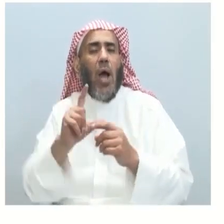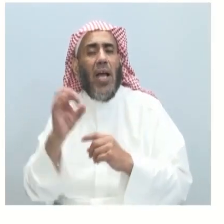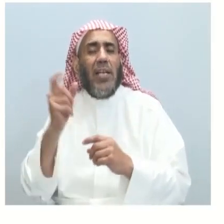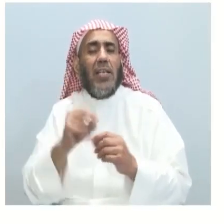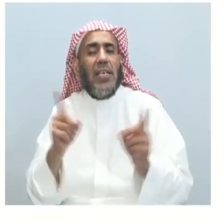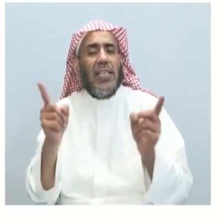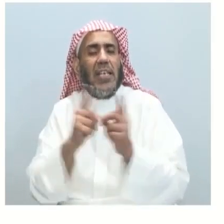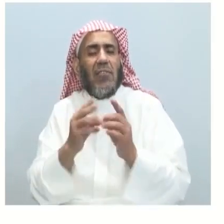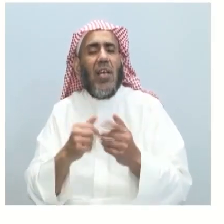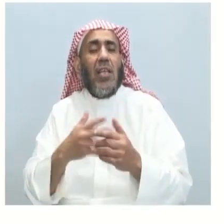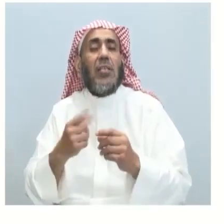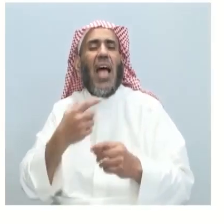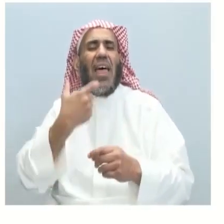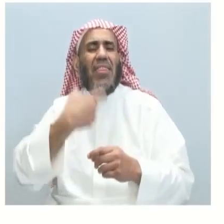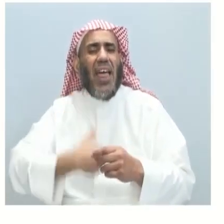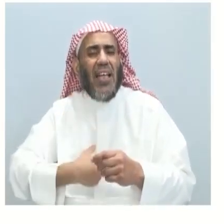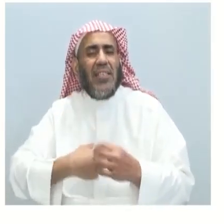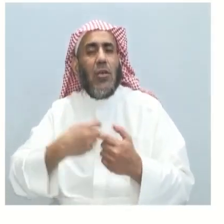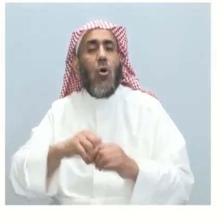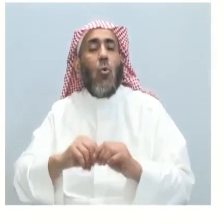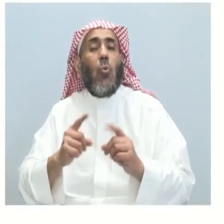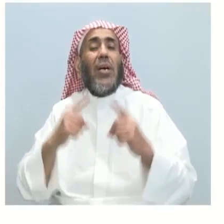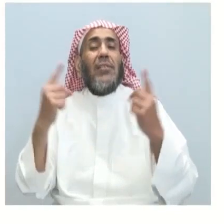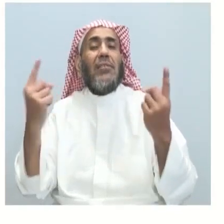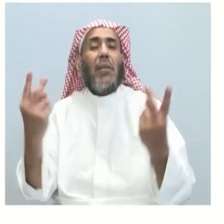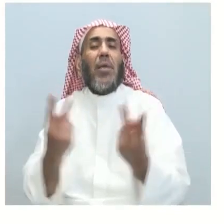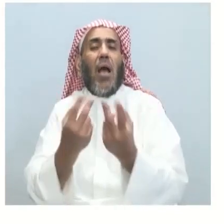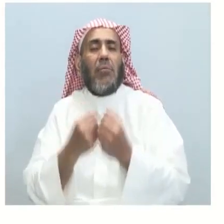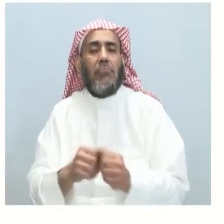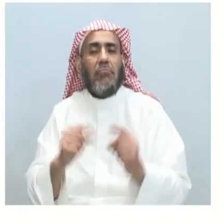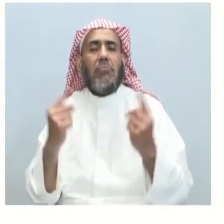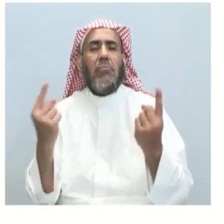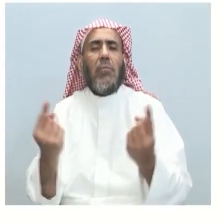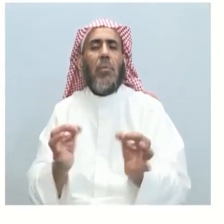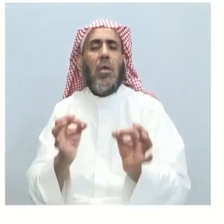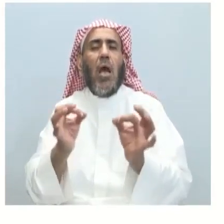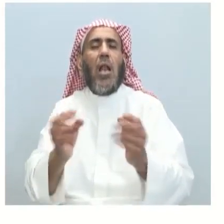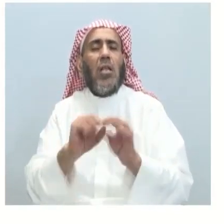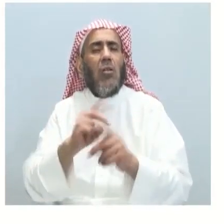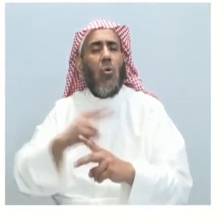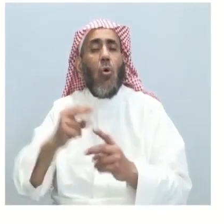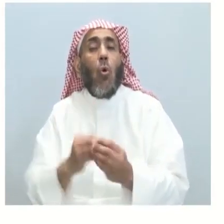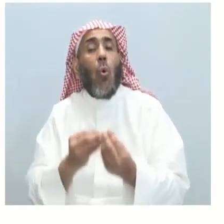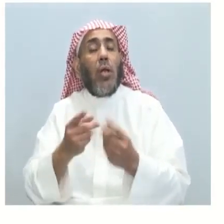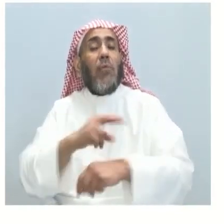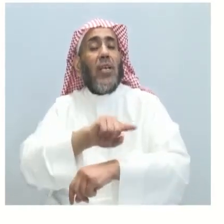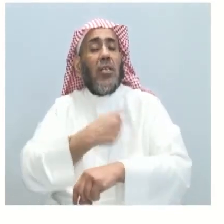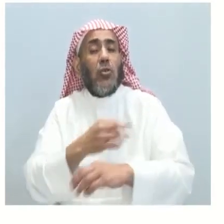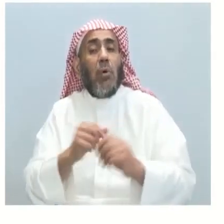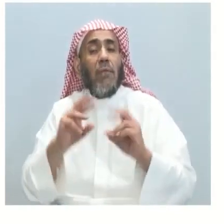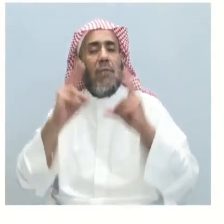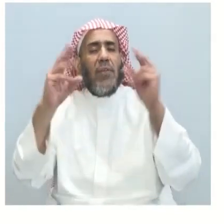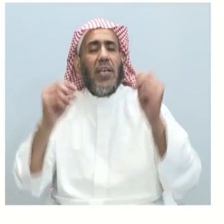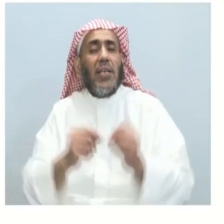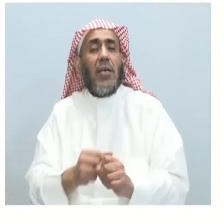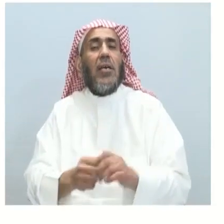تلخيص في الذات والطبيعه فقط الحديث عن الذات وعن النفس ثم والطبيعه ليس عن شيء اخر وقدم فيه تجربه فنيه جديده